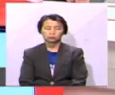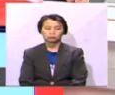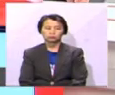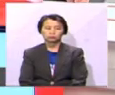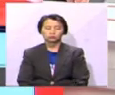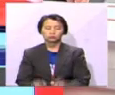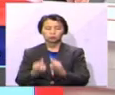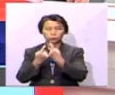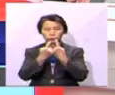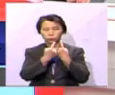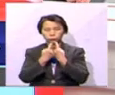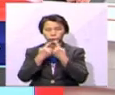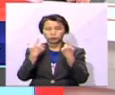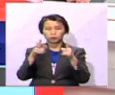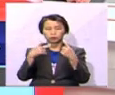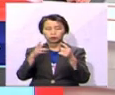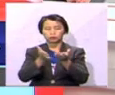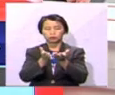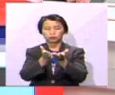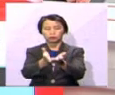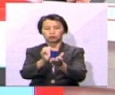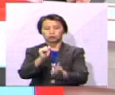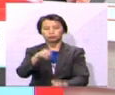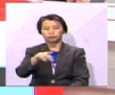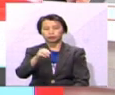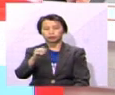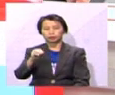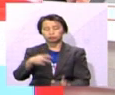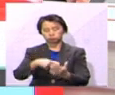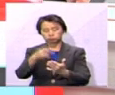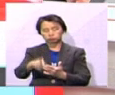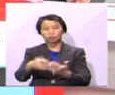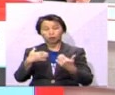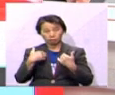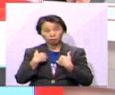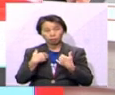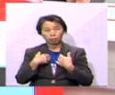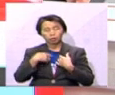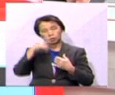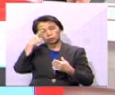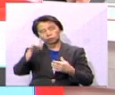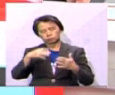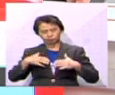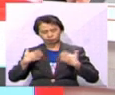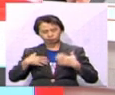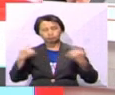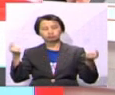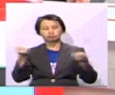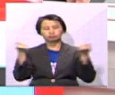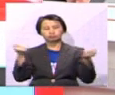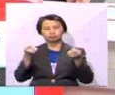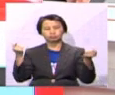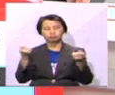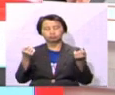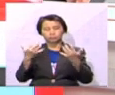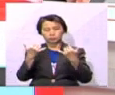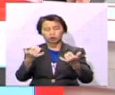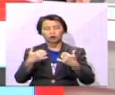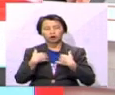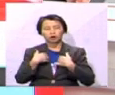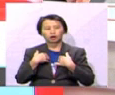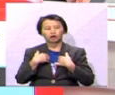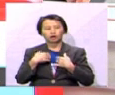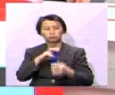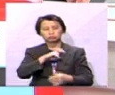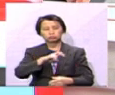Sempena ulang tahun ke-13 Maritim Malaysia, pelbagai program diadakan APMM bagi memeriahkan sambutan. Kali ini diadakan